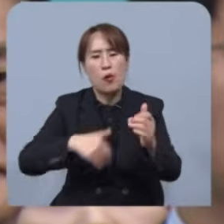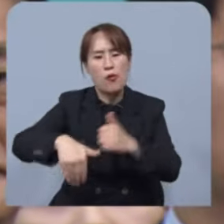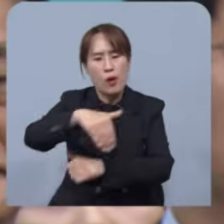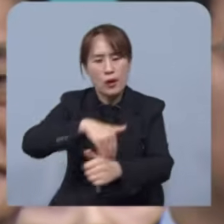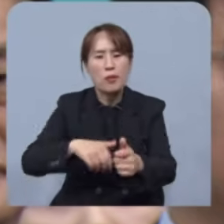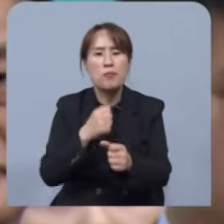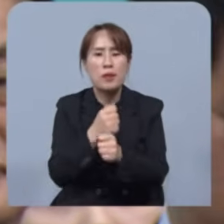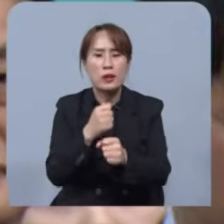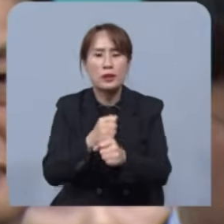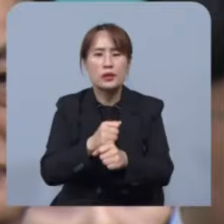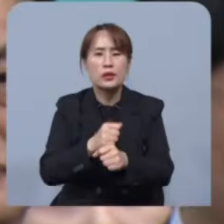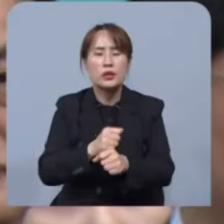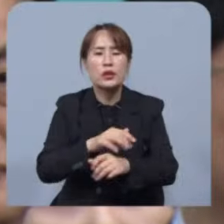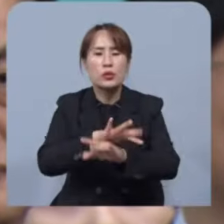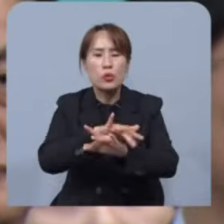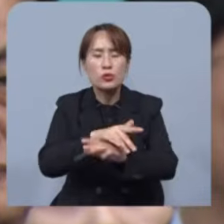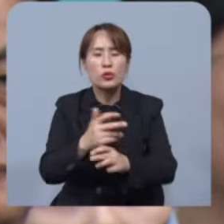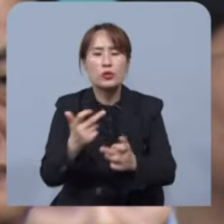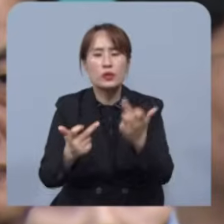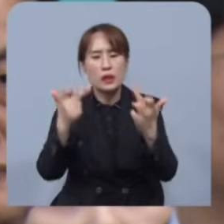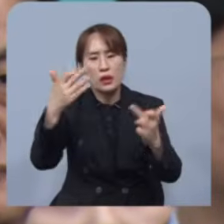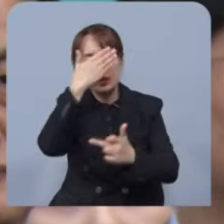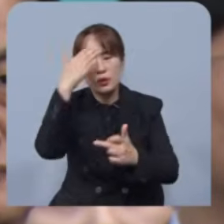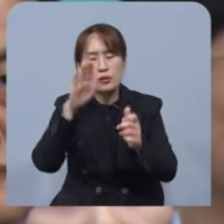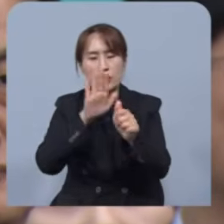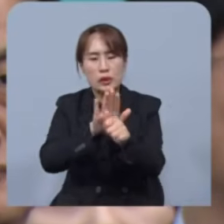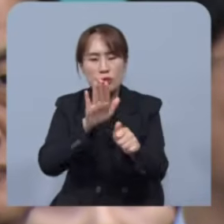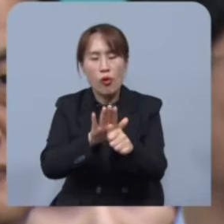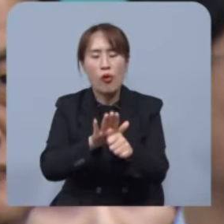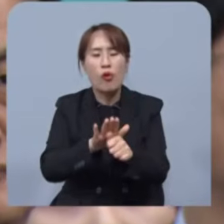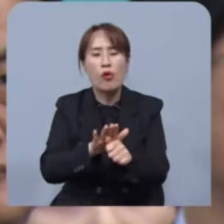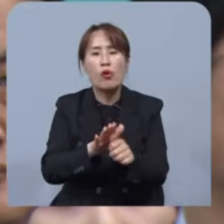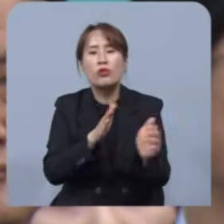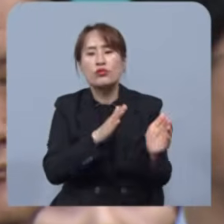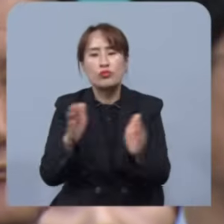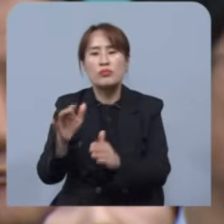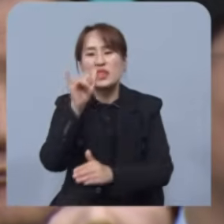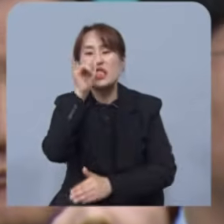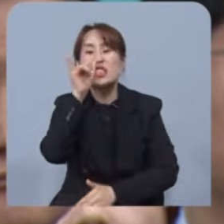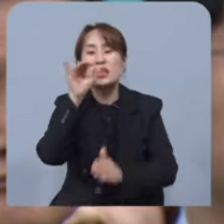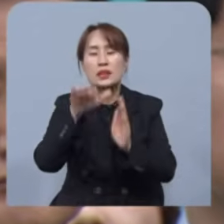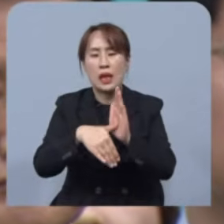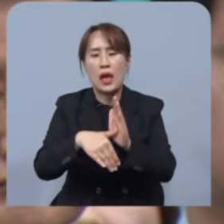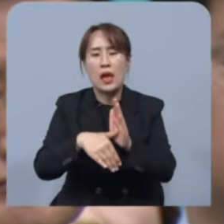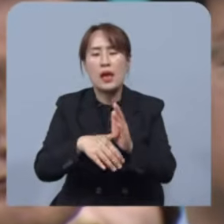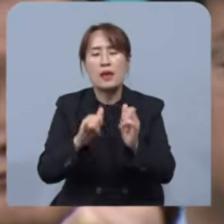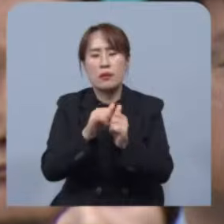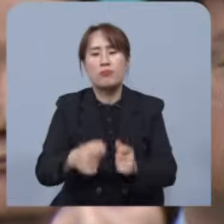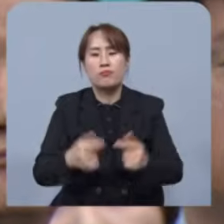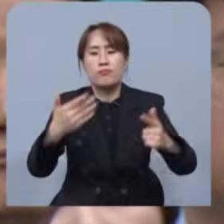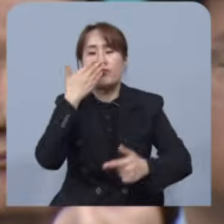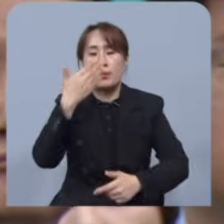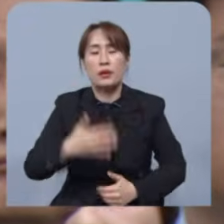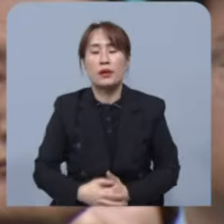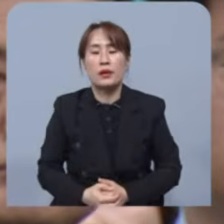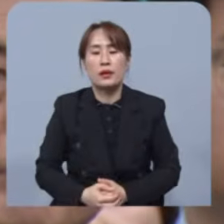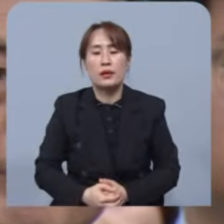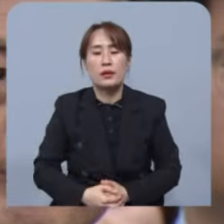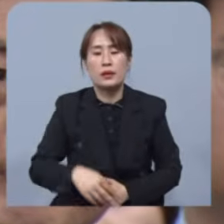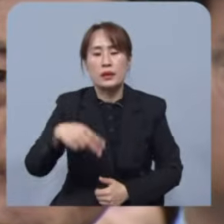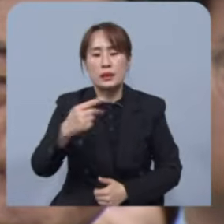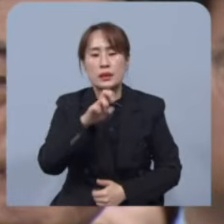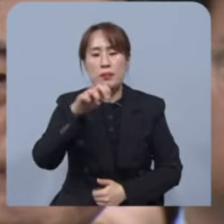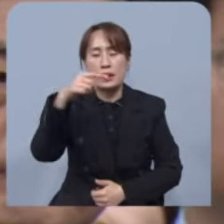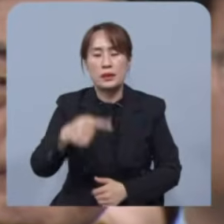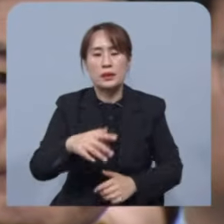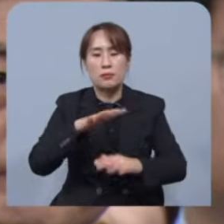환경이라든가 농산촌의 어떤 청년들 지원 환경 이런 것들을 마련해 주어야 가능하다고 저는 생각합니다. 그래서